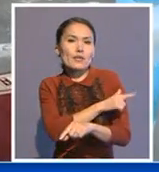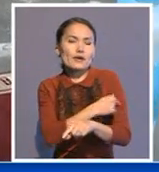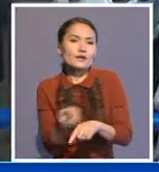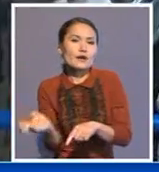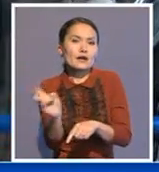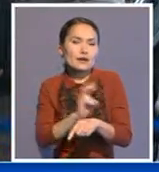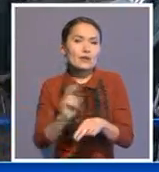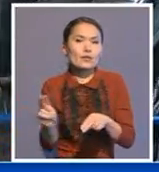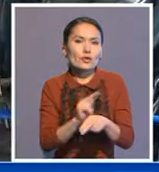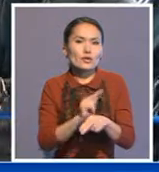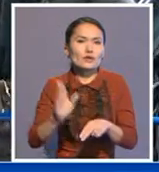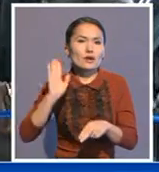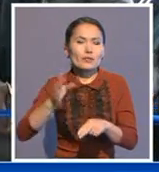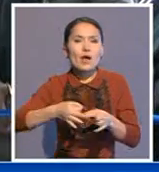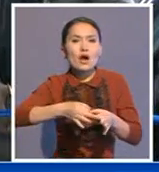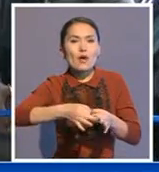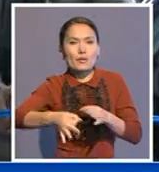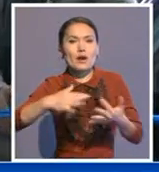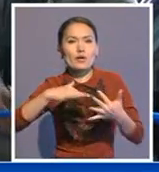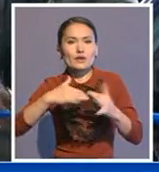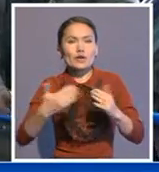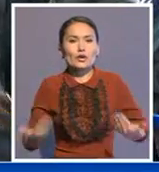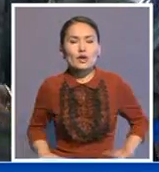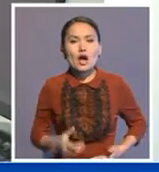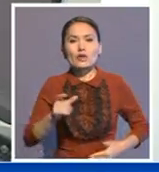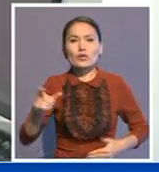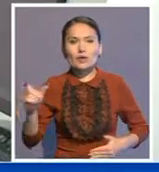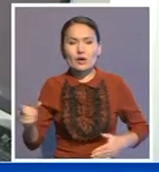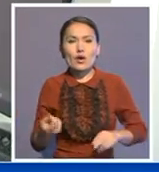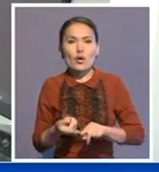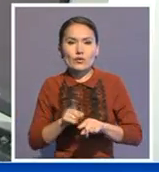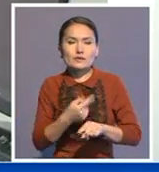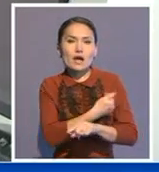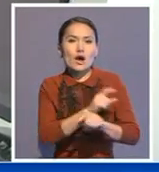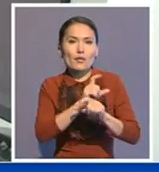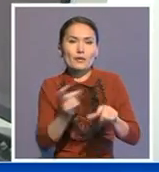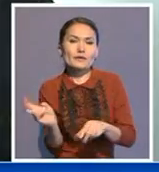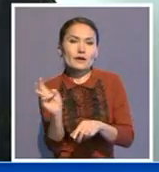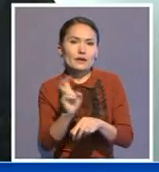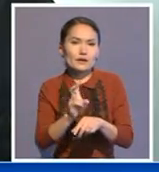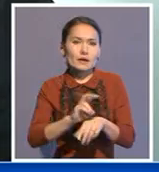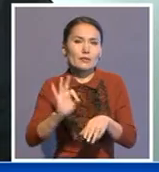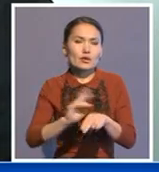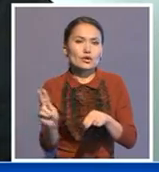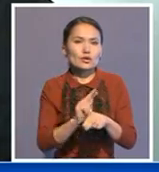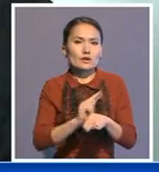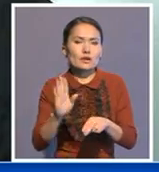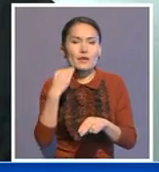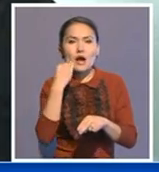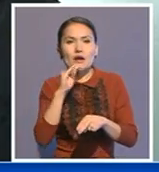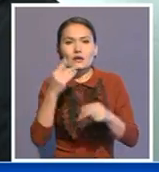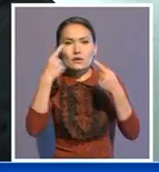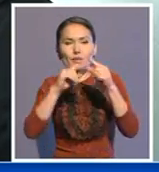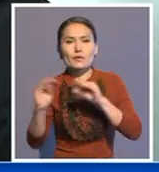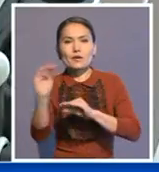осы маңдағы Винная, Тарханка және Бобровка ауылдарының тұрғындары да осында келеді. Жаңа емдеу мекемесі ең озық үлгідегі